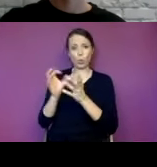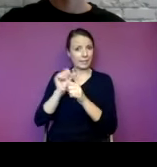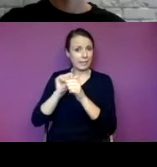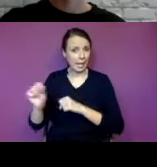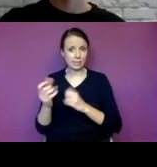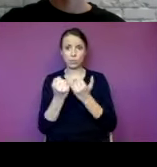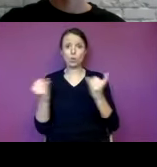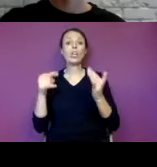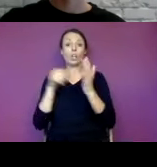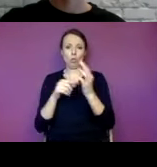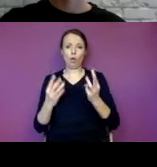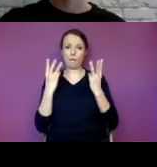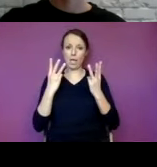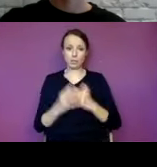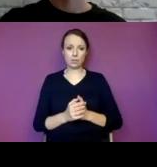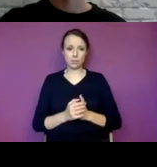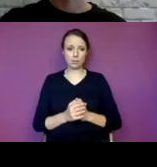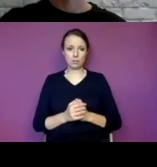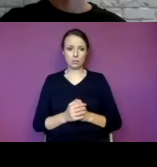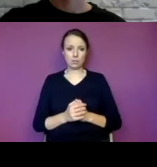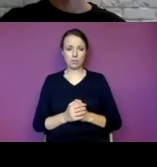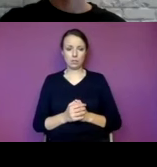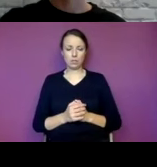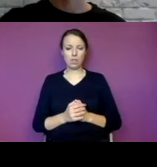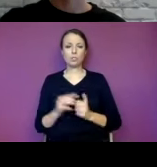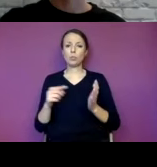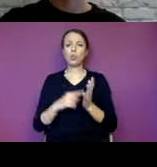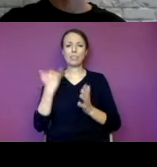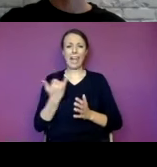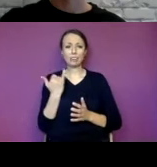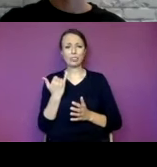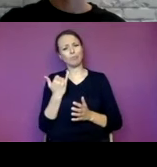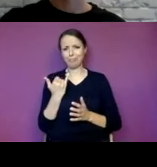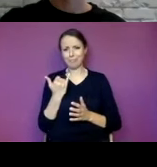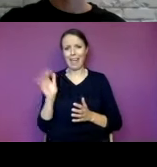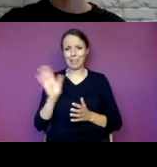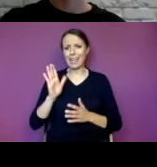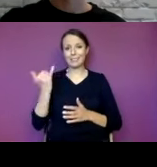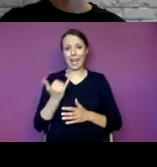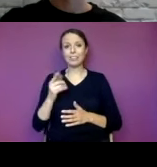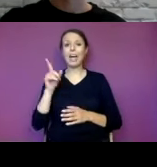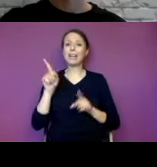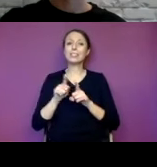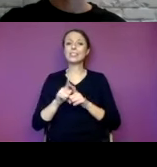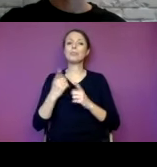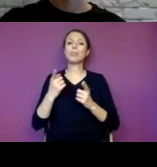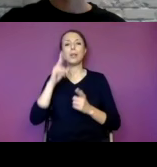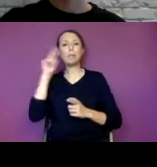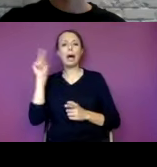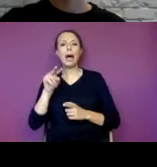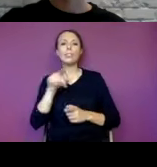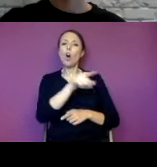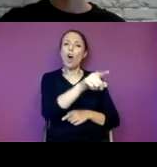to ważne, żeby zawsze gdzieś tam, no nie zawsze, ale żeby też uwzględniać kwestie jednostkowe i bardziej